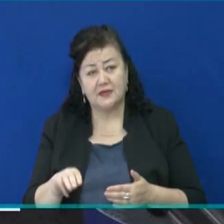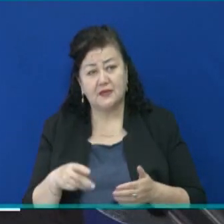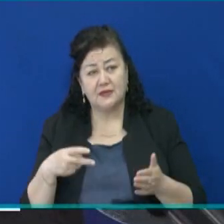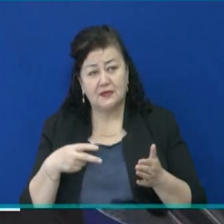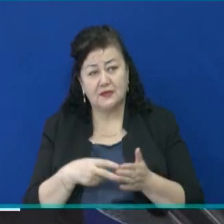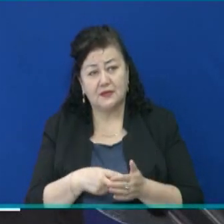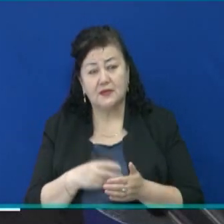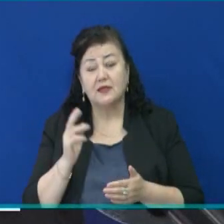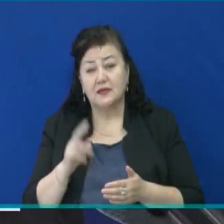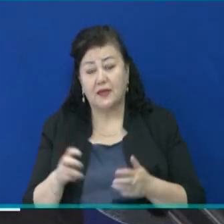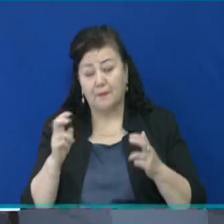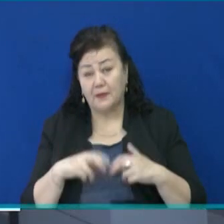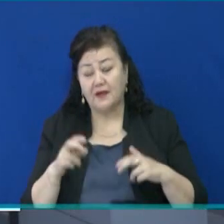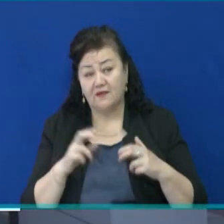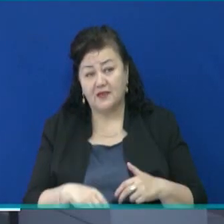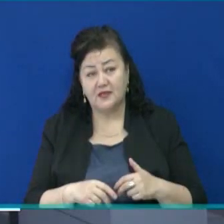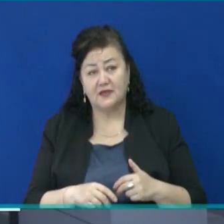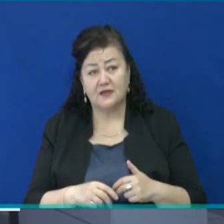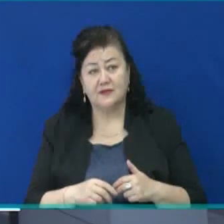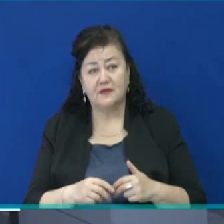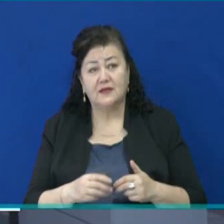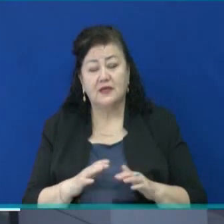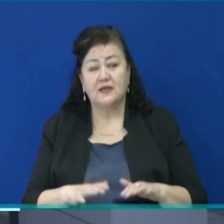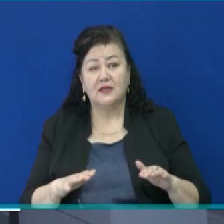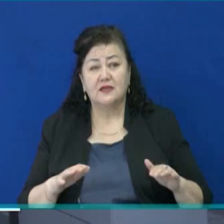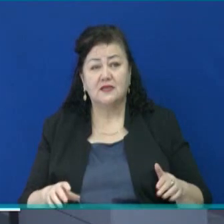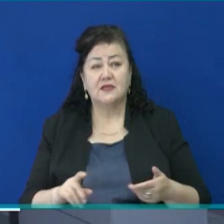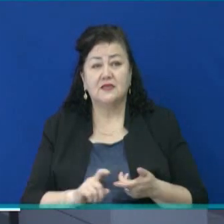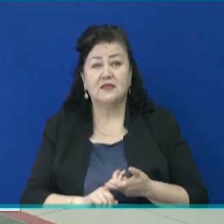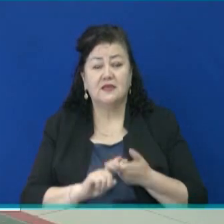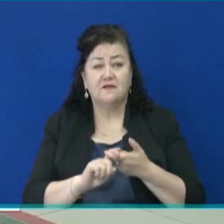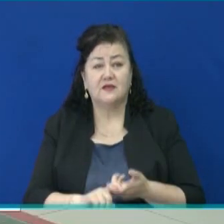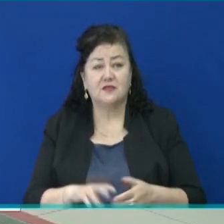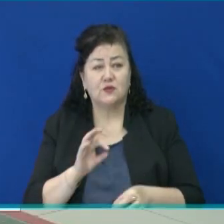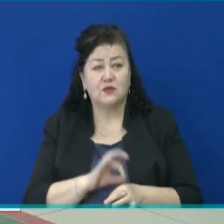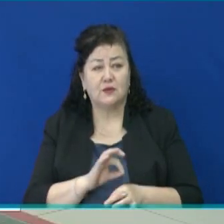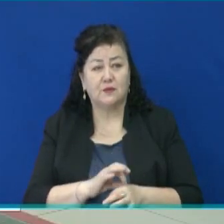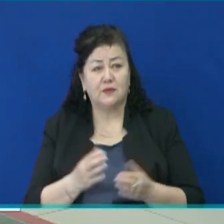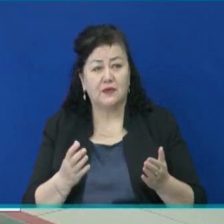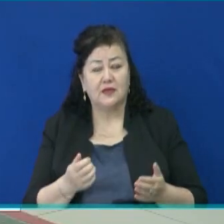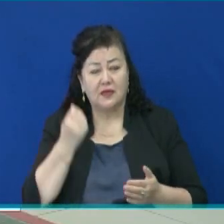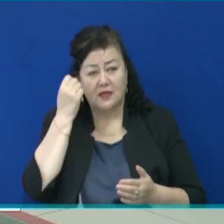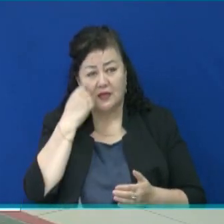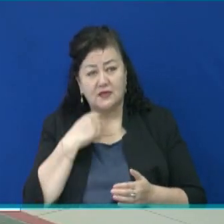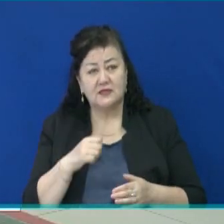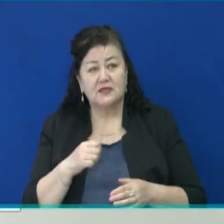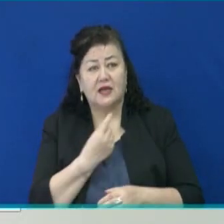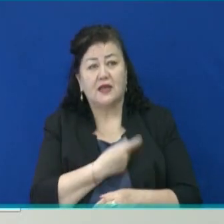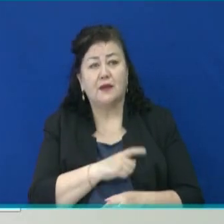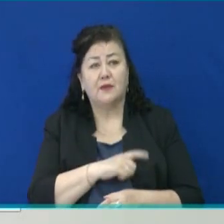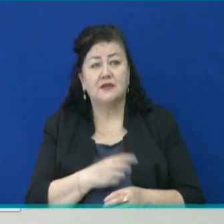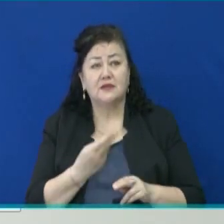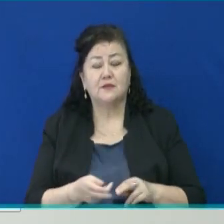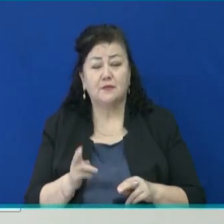екі науқасты сол кезде өткізген болатынбыз. Балаларға арналған жұқпалы аурухананың жағдайы сын көтермейтін. Ғимарат ескі талапқа сай емес.